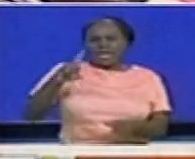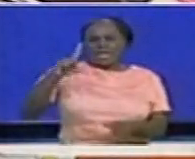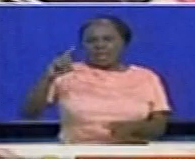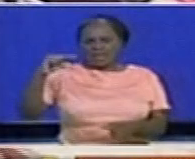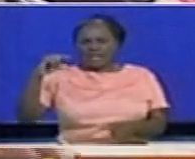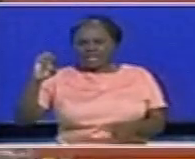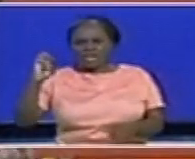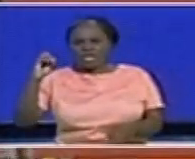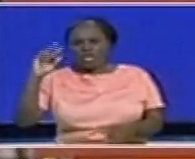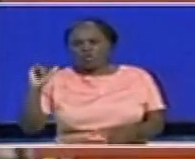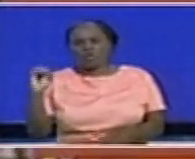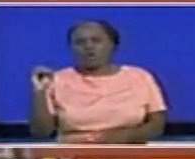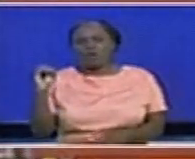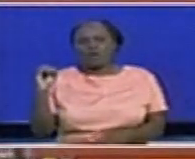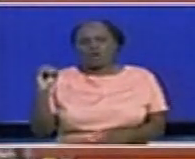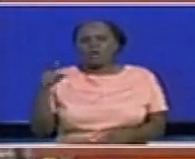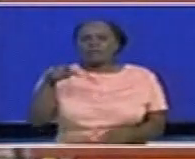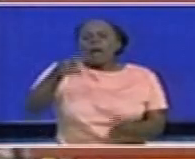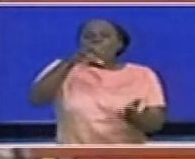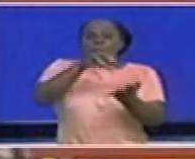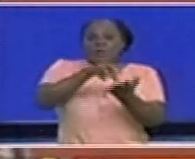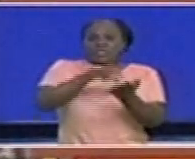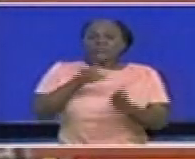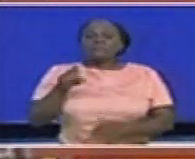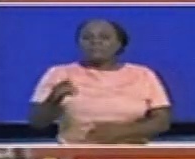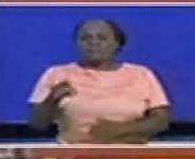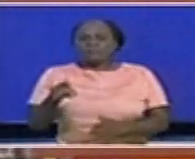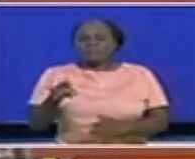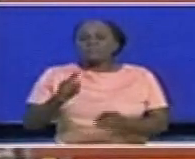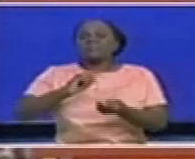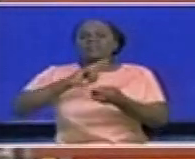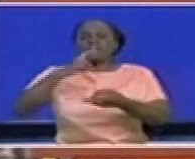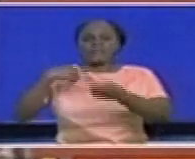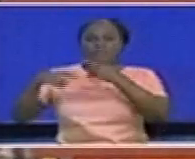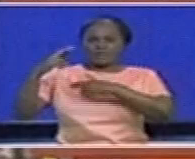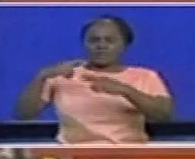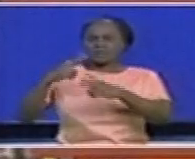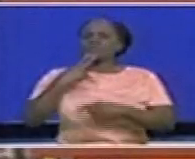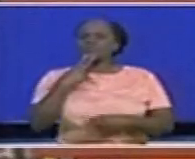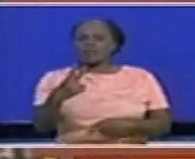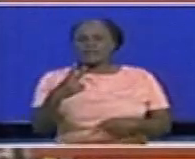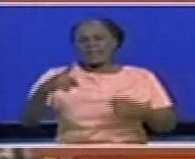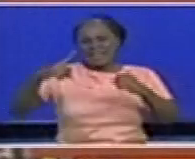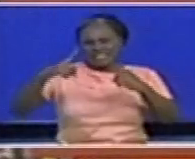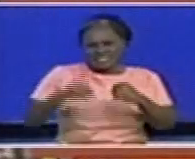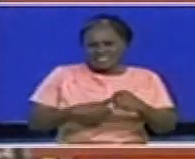Kipchumba Murkomen. That position has been reviewed to